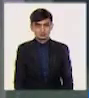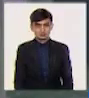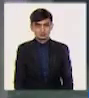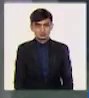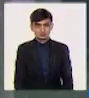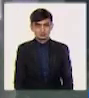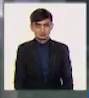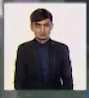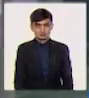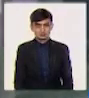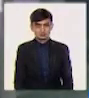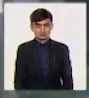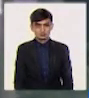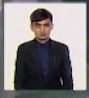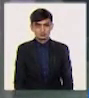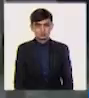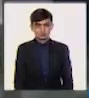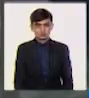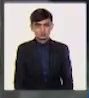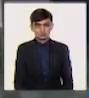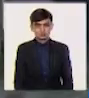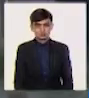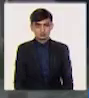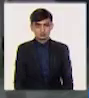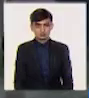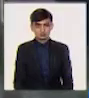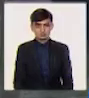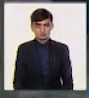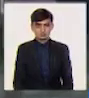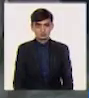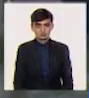Нұрболат Жаңабекұлы, Дәулетбай Нұрмахан, Информбюро, Жамбыл облысы.